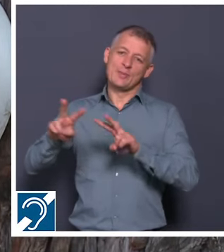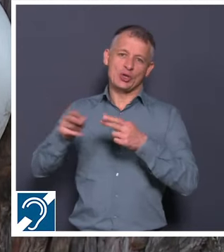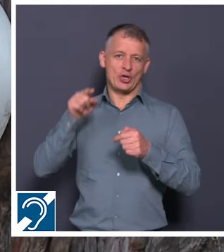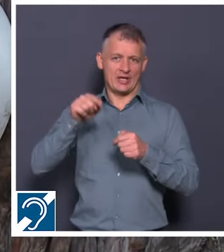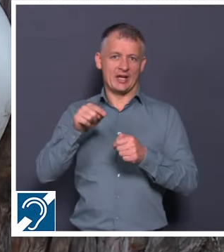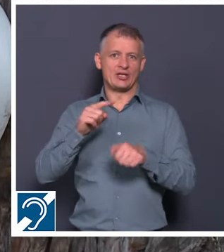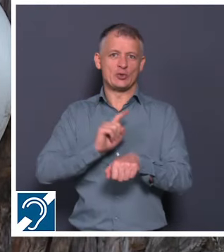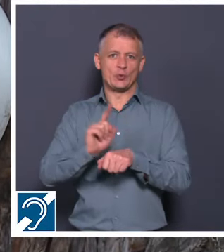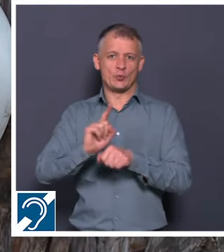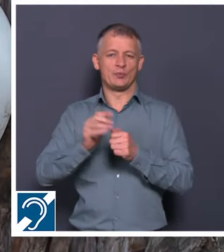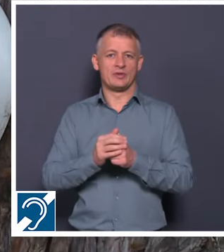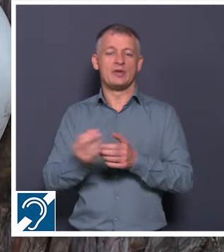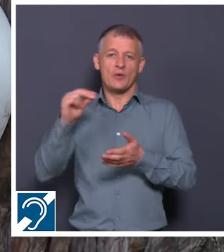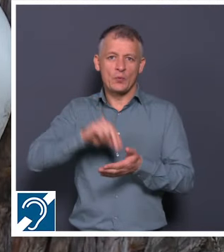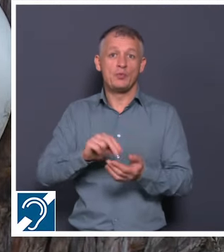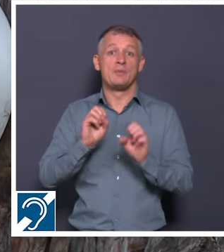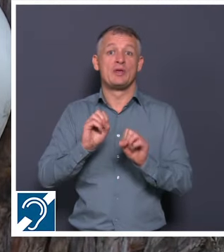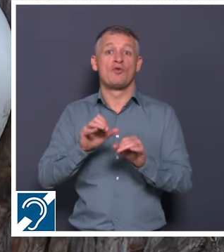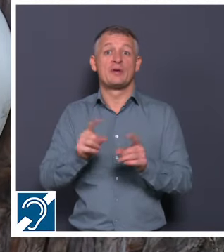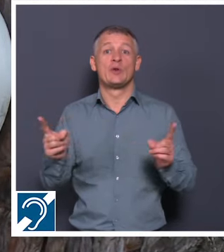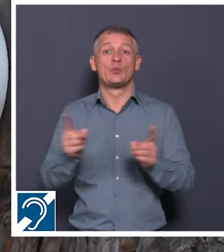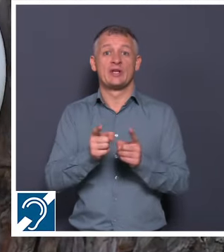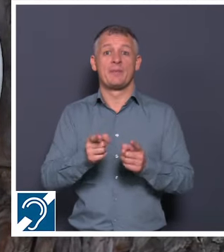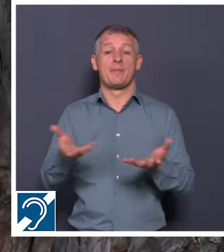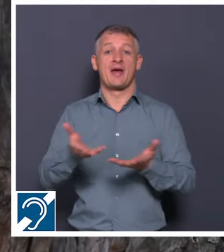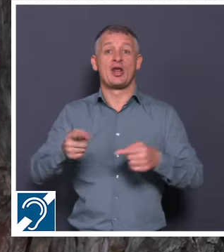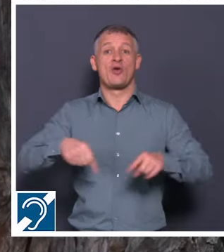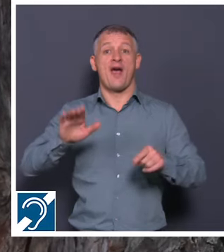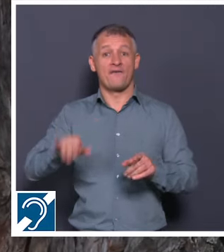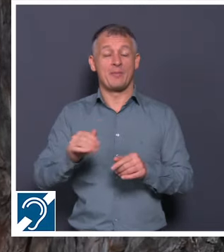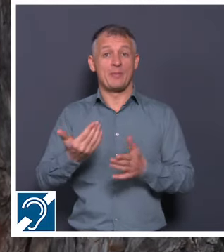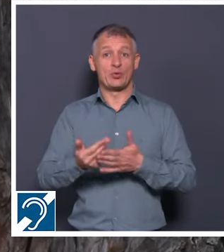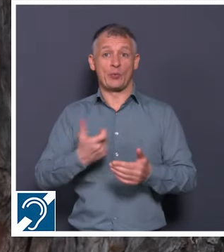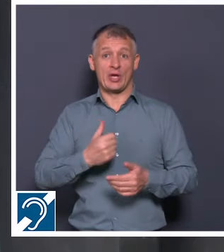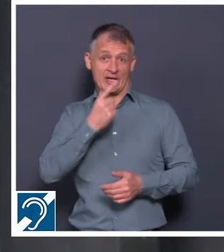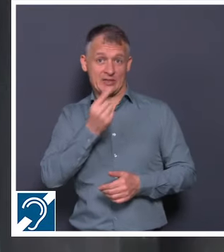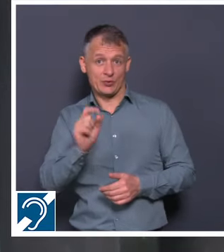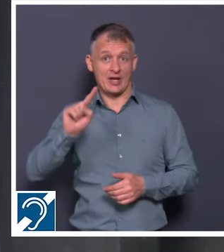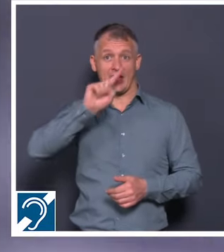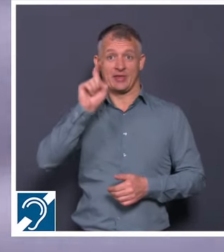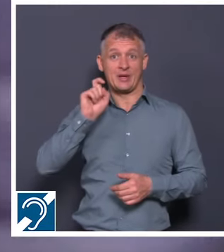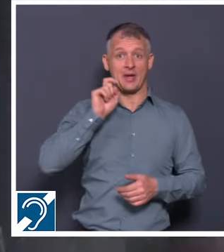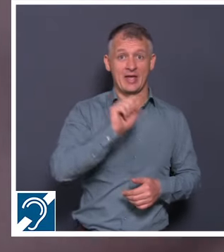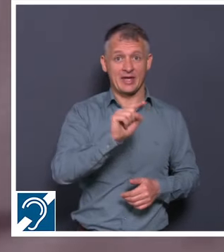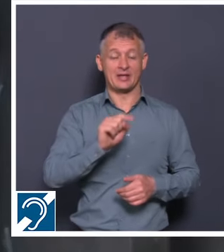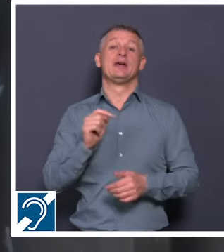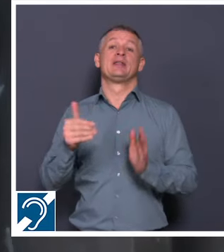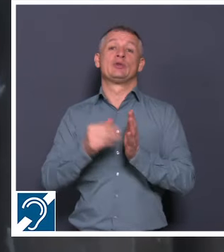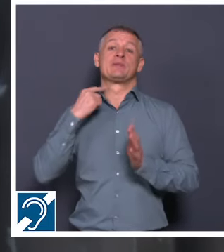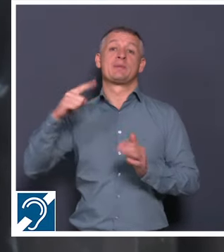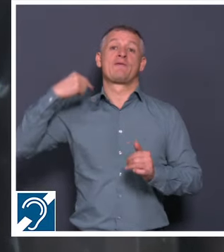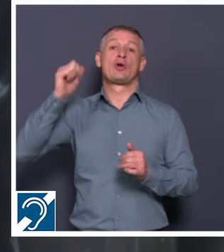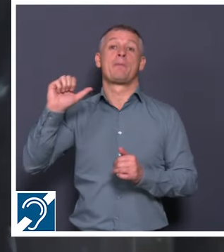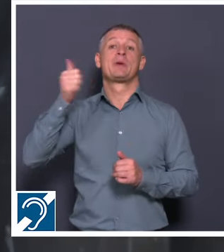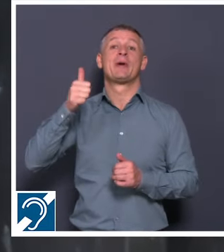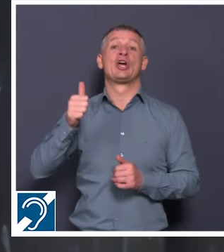dar să trecem în revistă informațiile puține pe care le avem. Ca să răspund la întrebarea ta, ar trebui ca săptămâna viitoare, în prima ședință